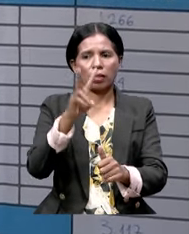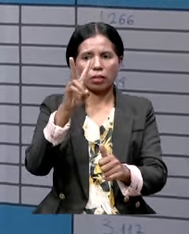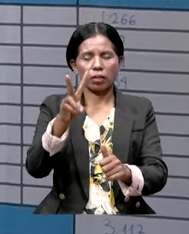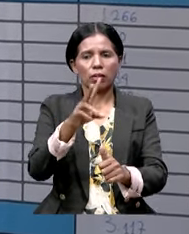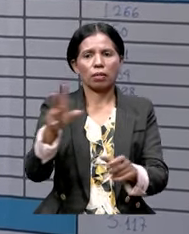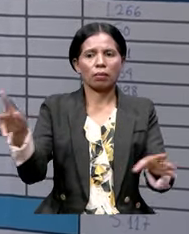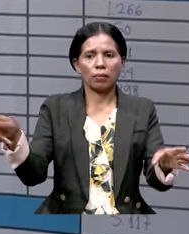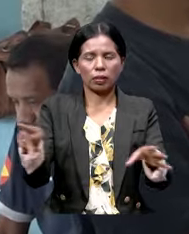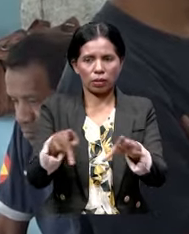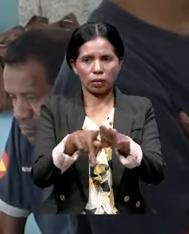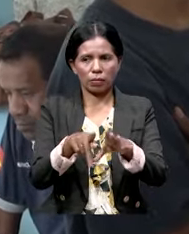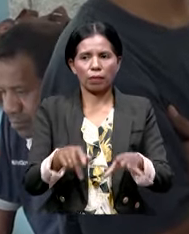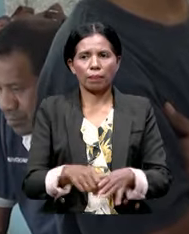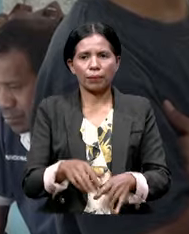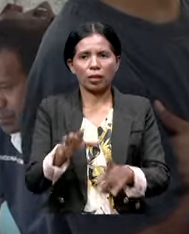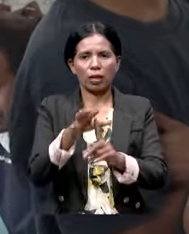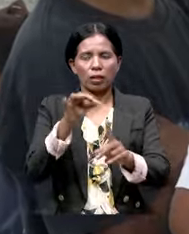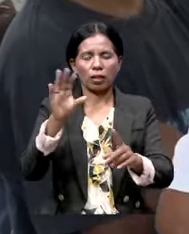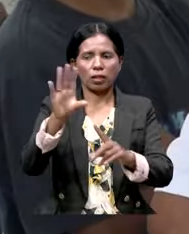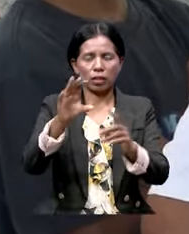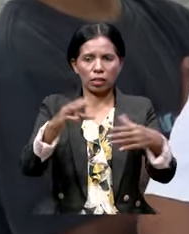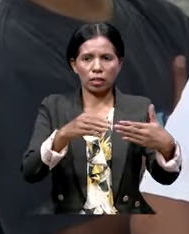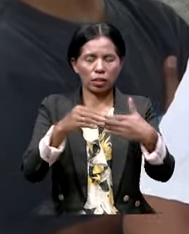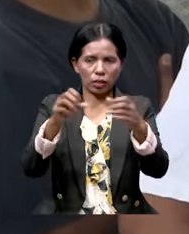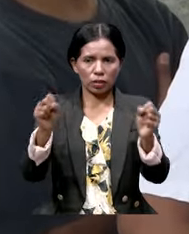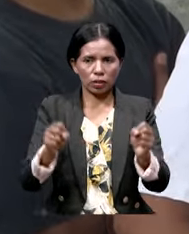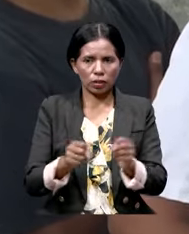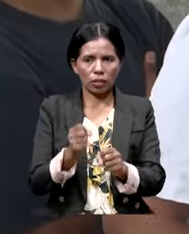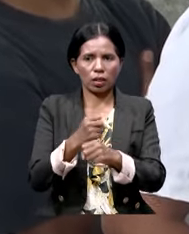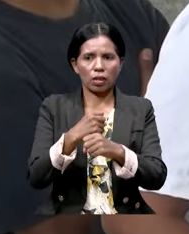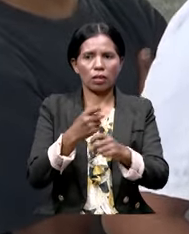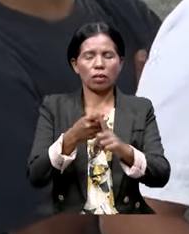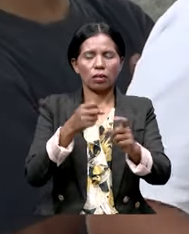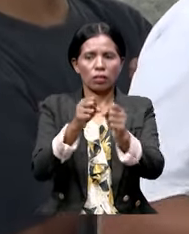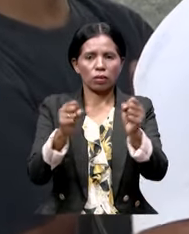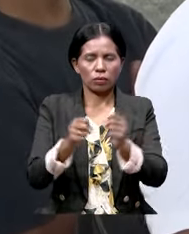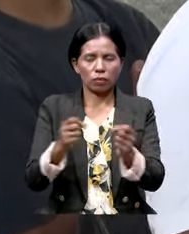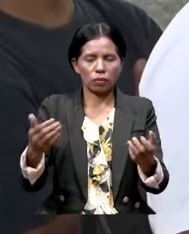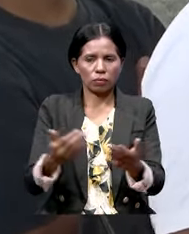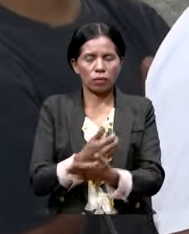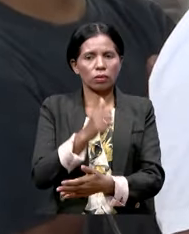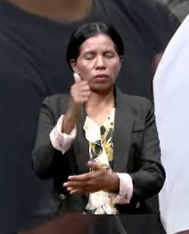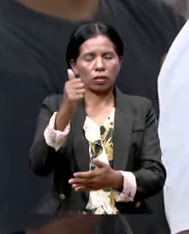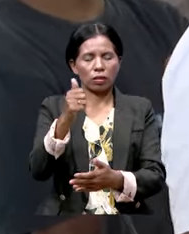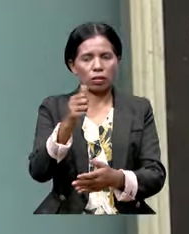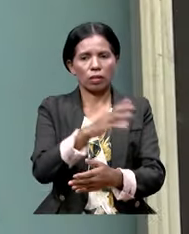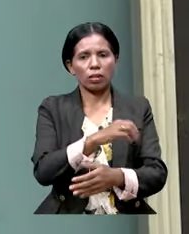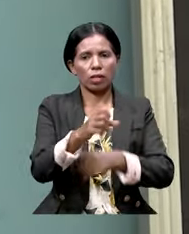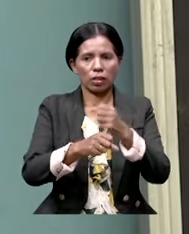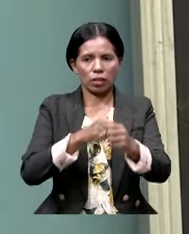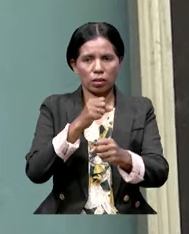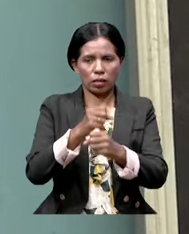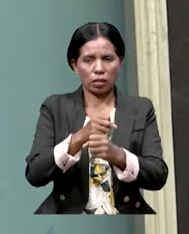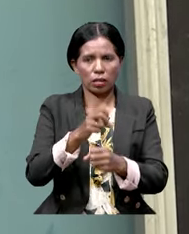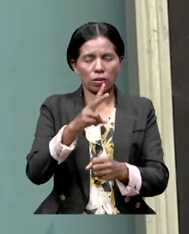mak participa. Eleição liderança suku iha tina ne halao husi suku fon sanulu ne be forma iha tina rihun rua